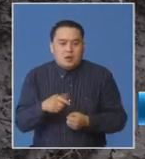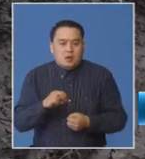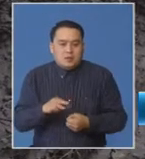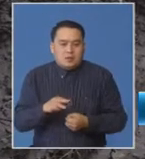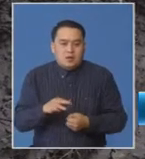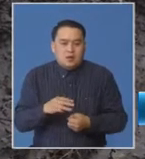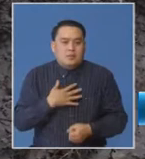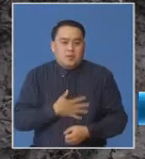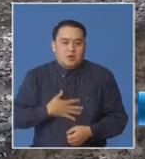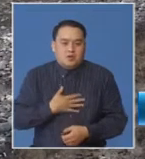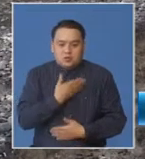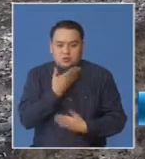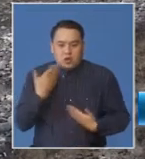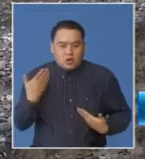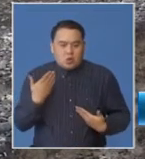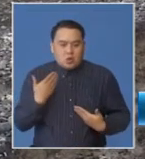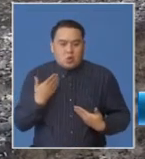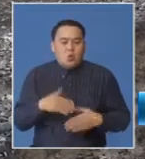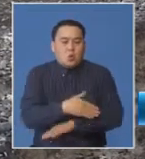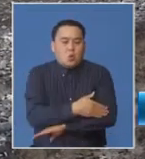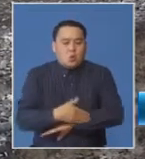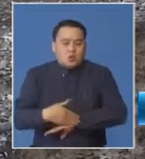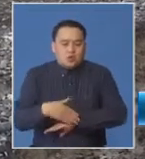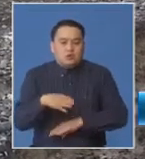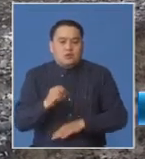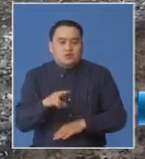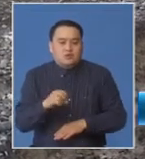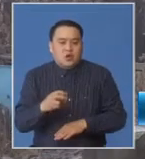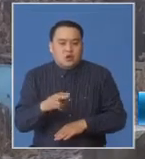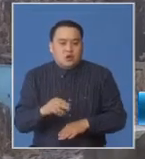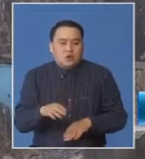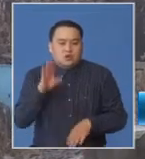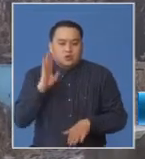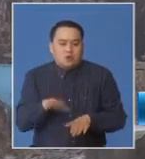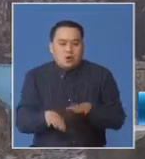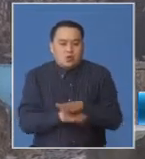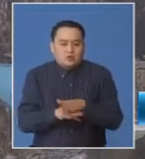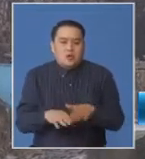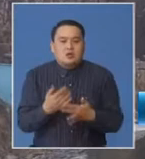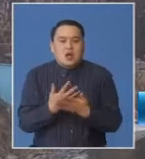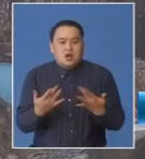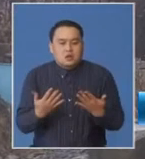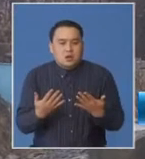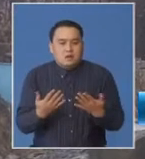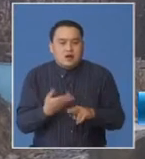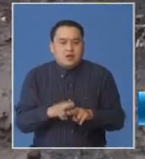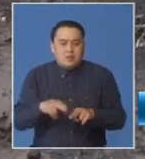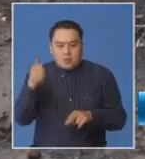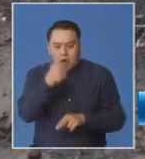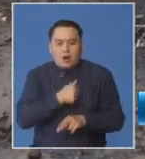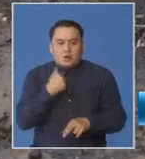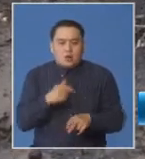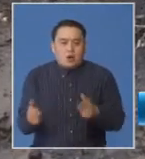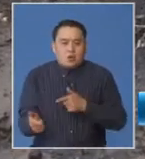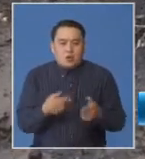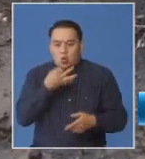Казылбаева, беспокойство у них вызывает улица Шевченко, которую уже затапливало несколько лет назад. Однако в этом году мы готовы